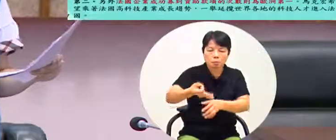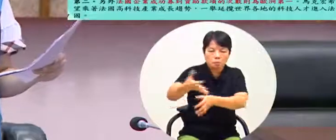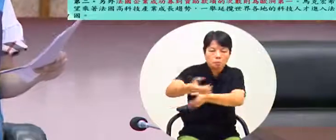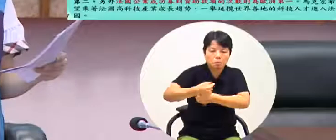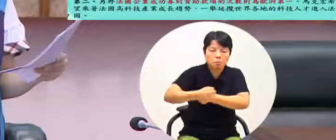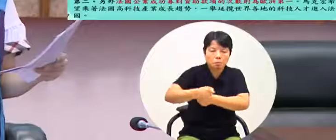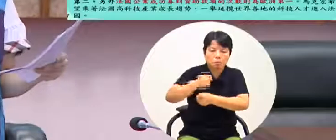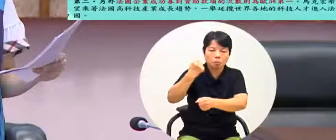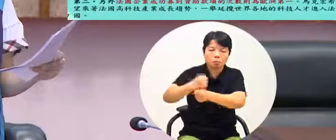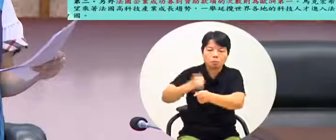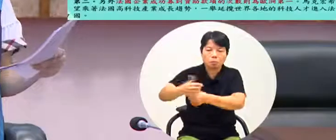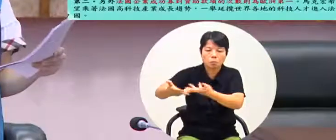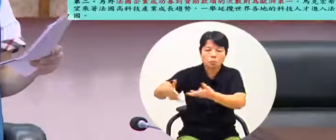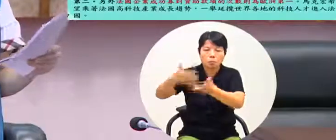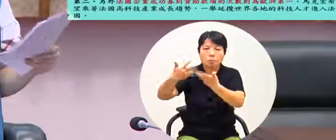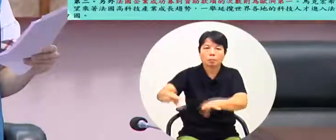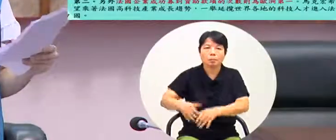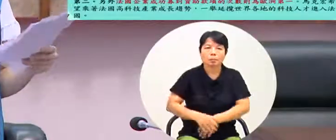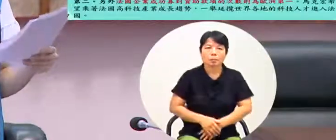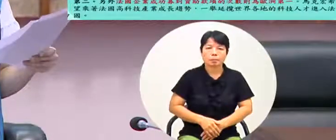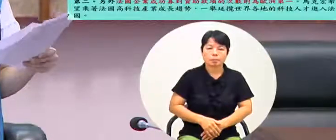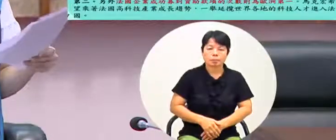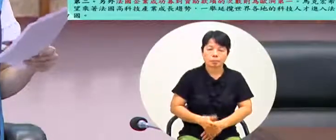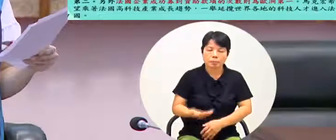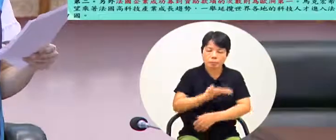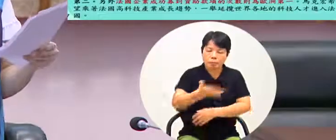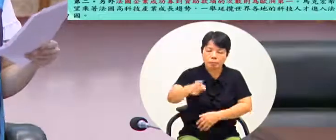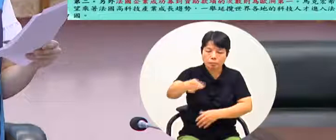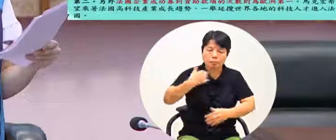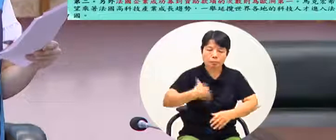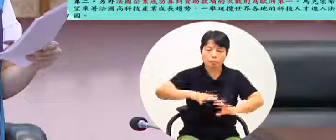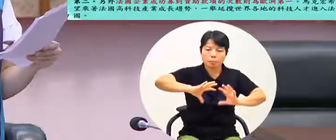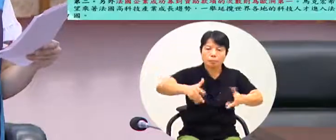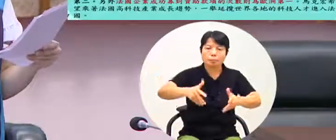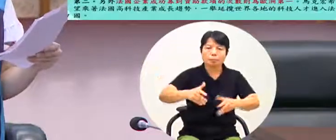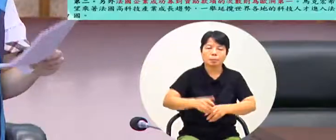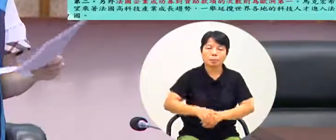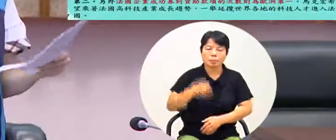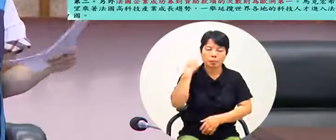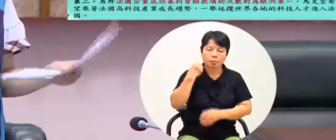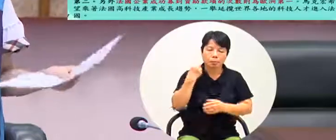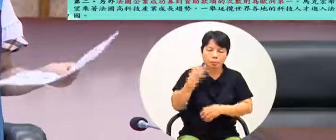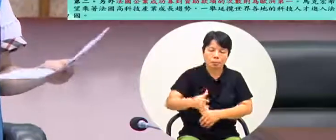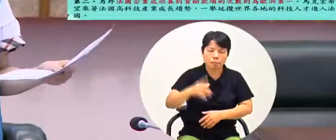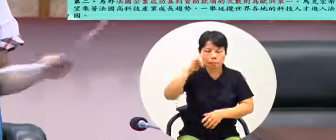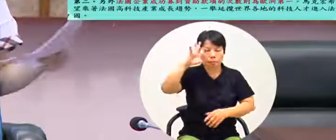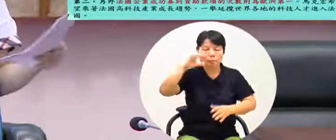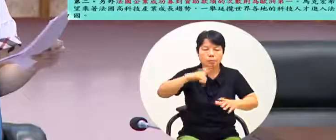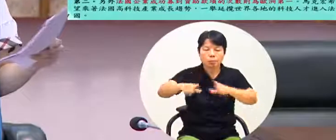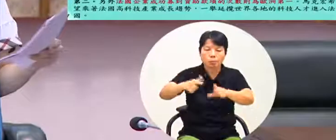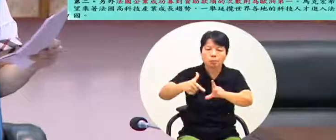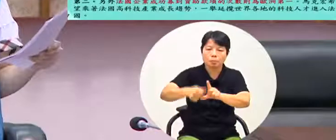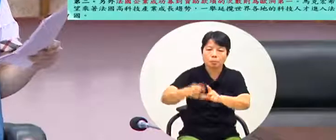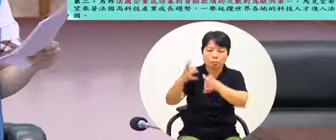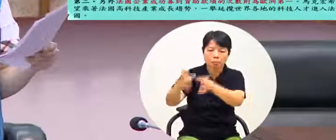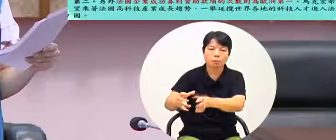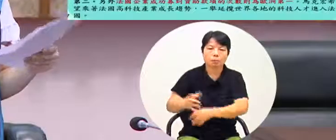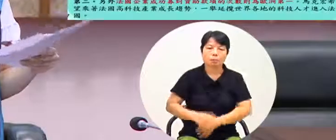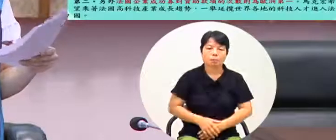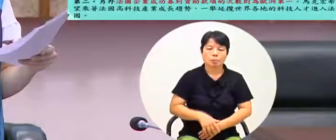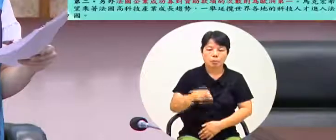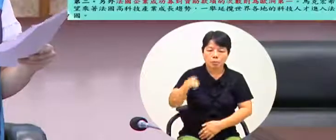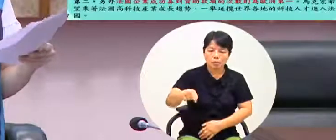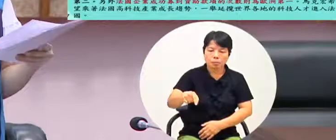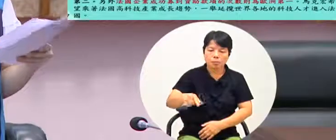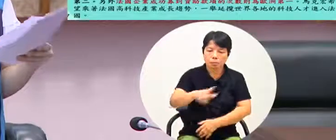他们在法国有一个新创园区哦。那其实刚刚有讲到说，有这样子的东西，年轻人就愿意来工